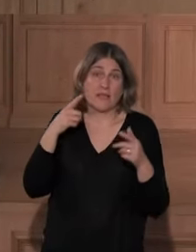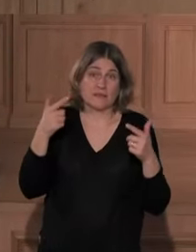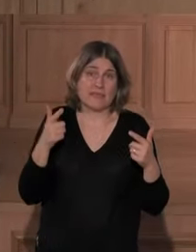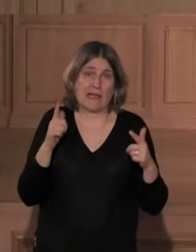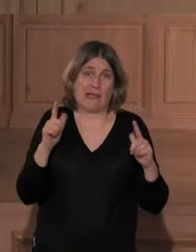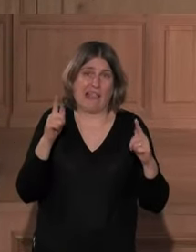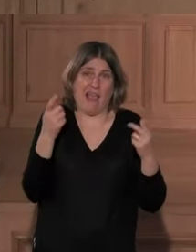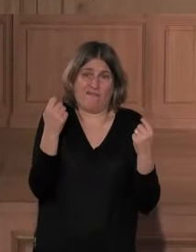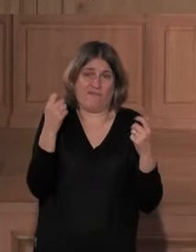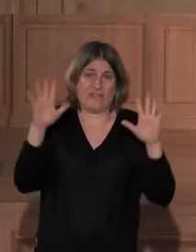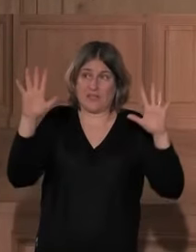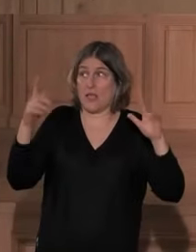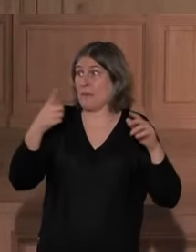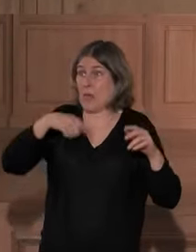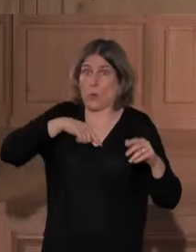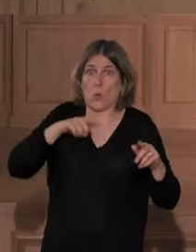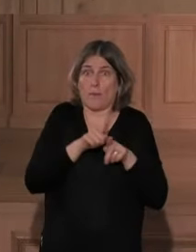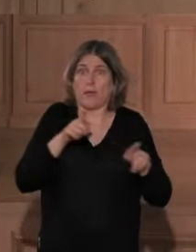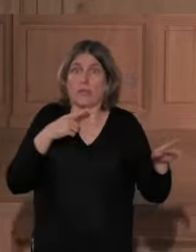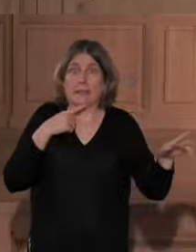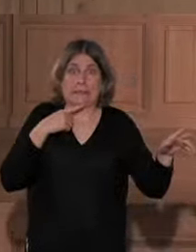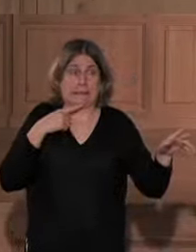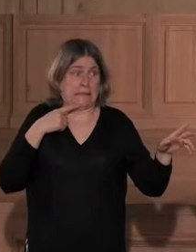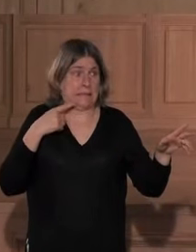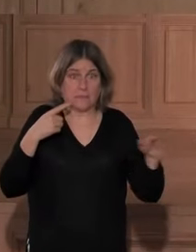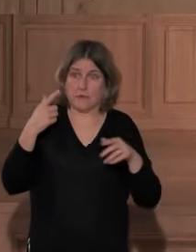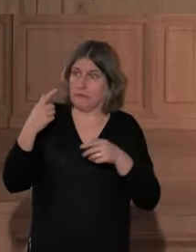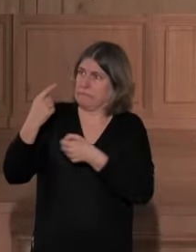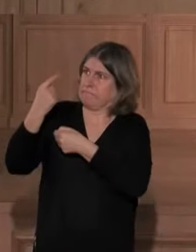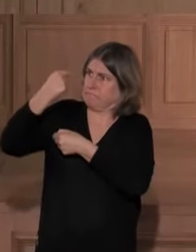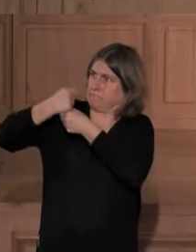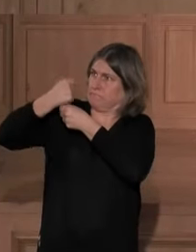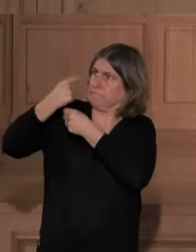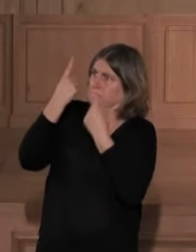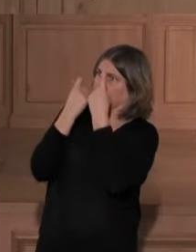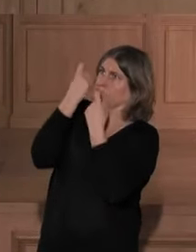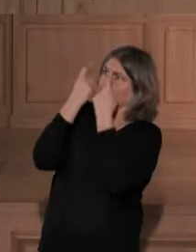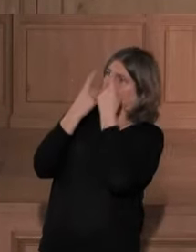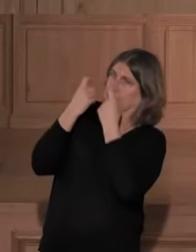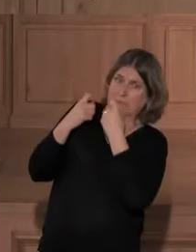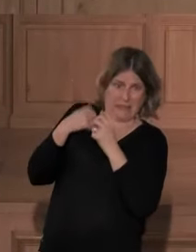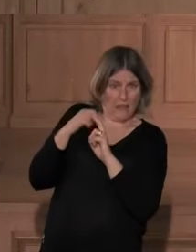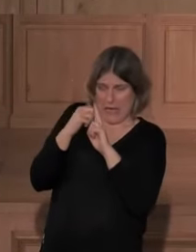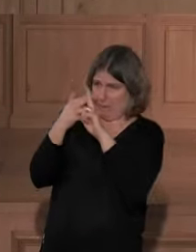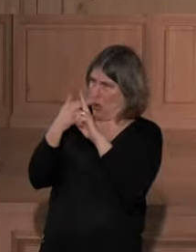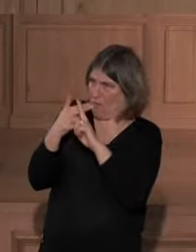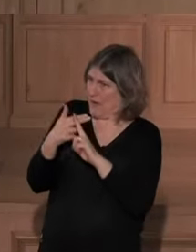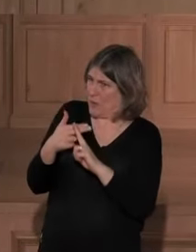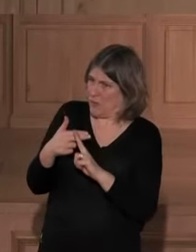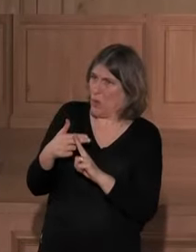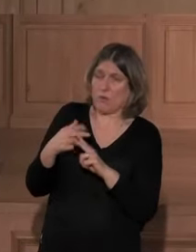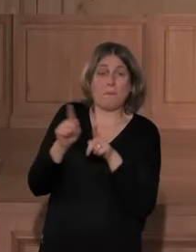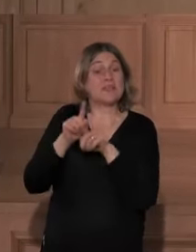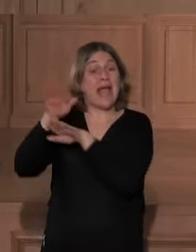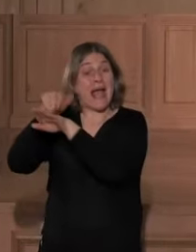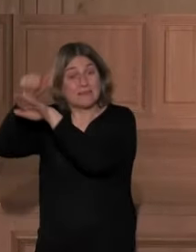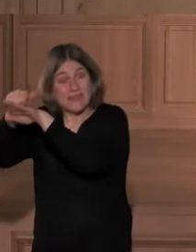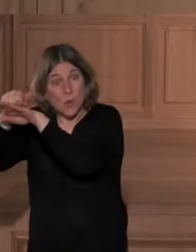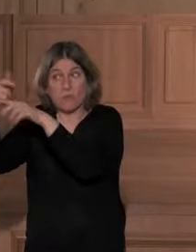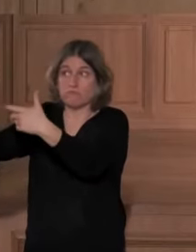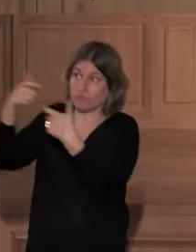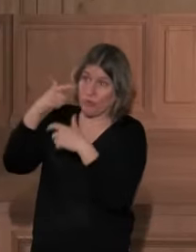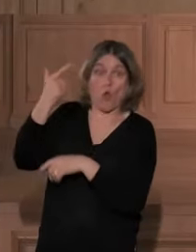entre eux. Nous, on a subi toutes les interrogatoires des ARS et de l'IGAS. Deux fois